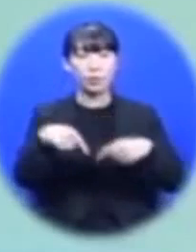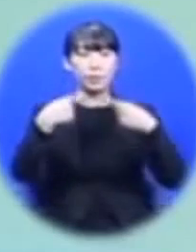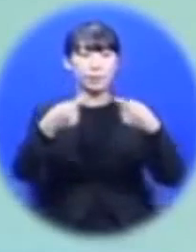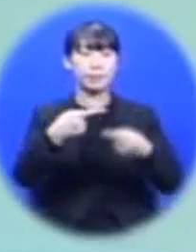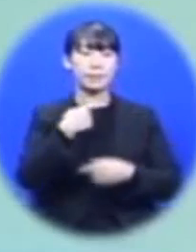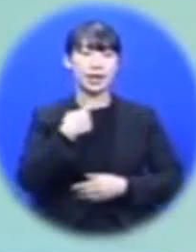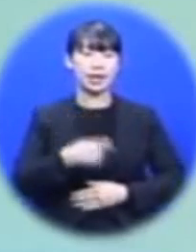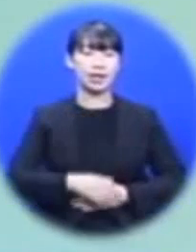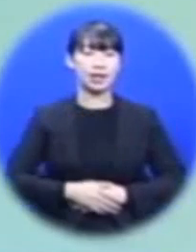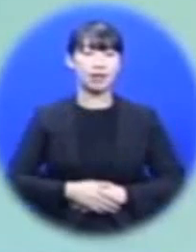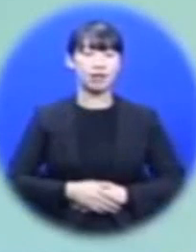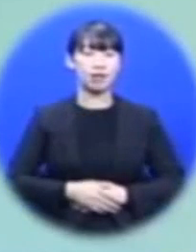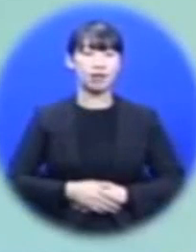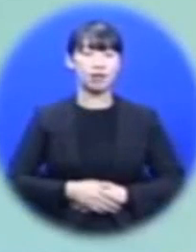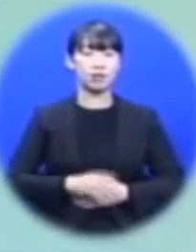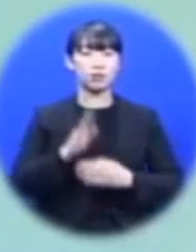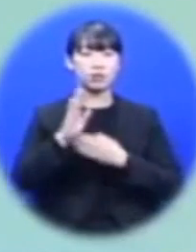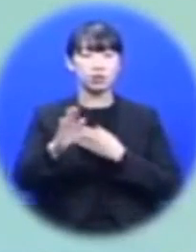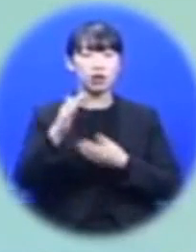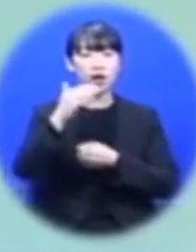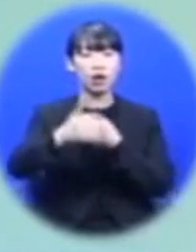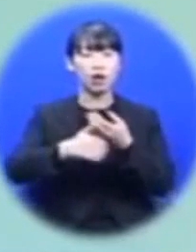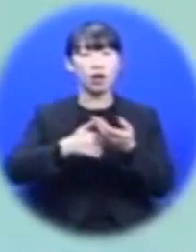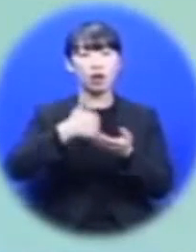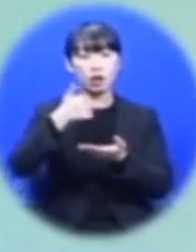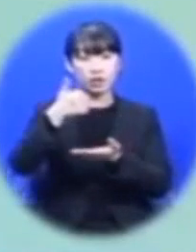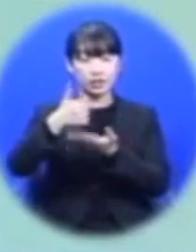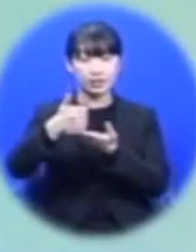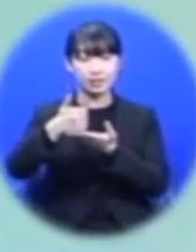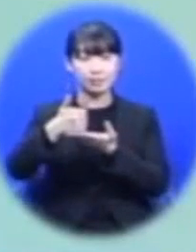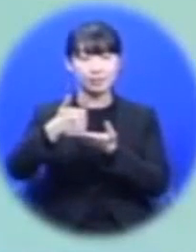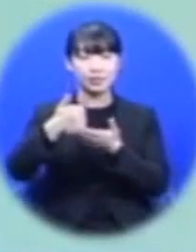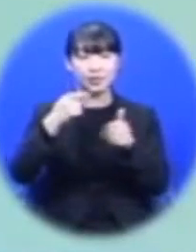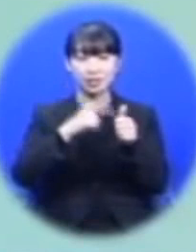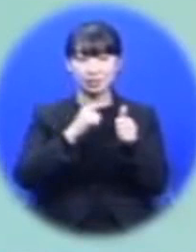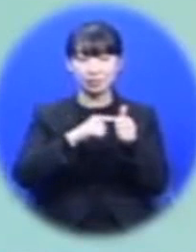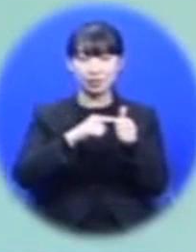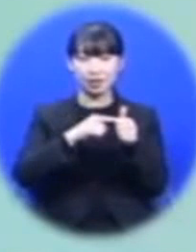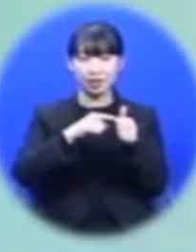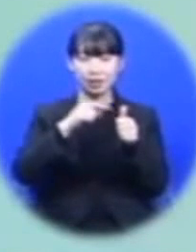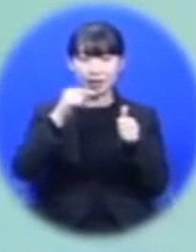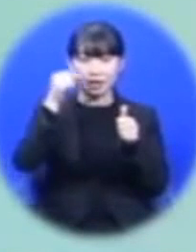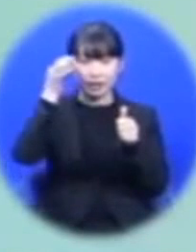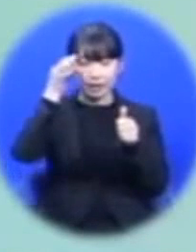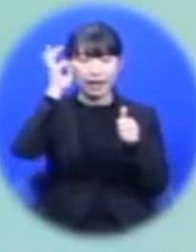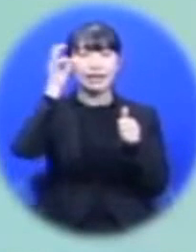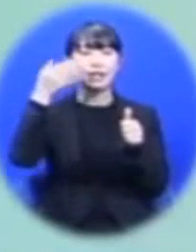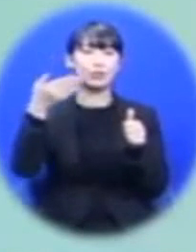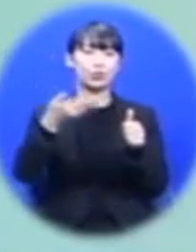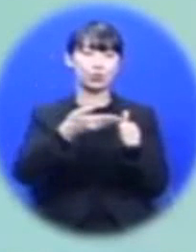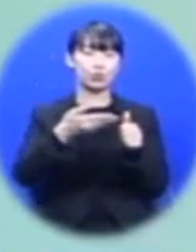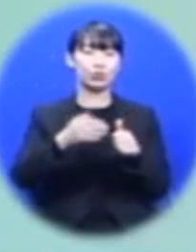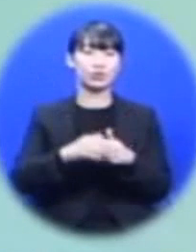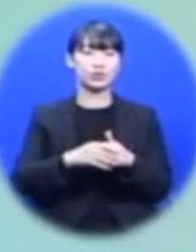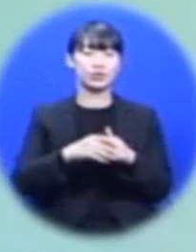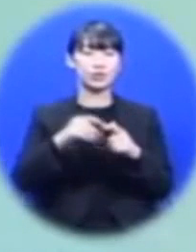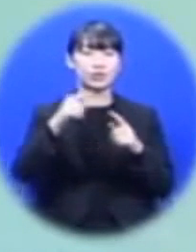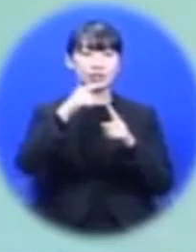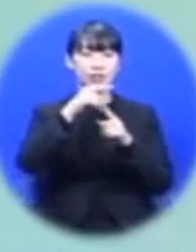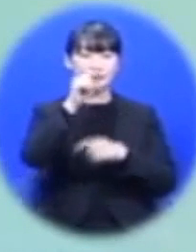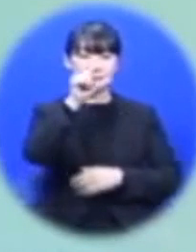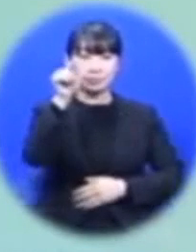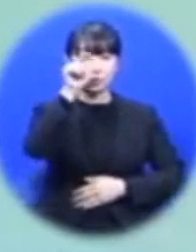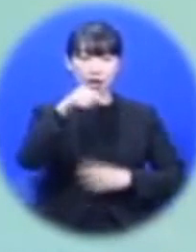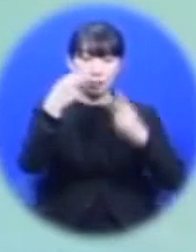그때부터 주님이이 백부장 선교사님에게 눈을 열어 주기 시작했어요 십자가를 바라보아도